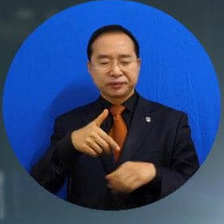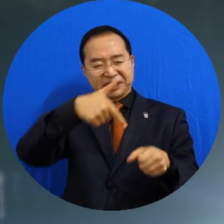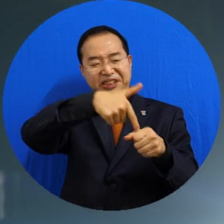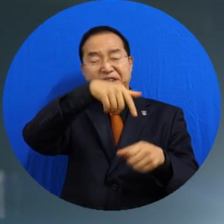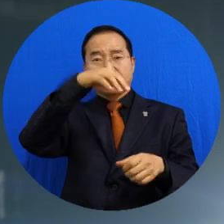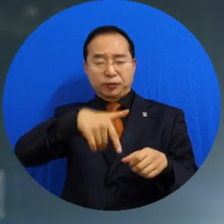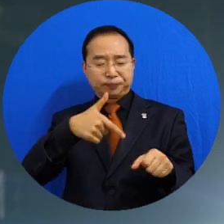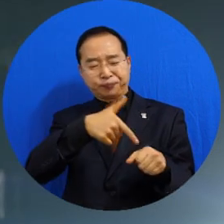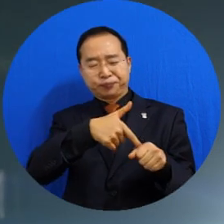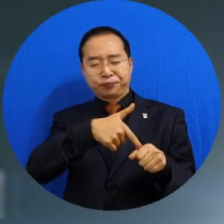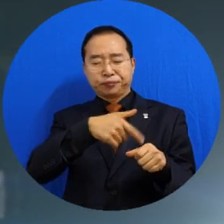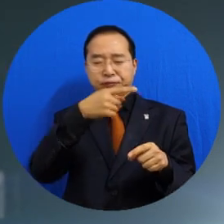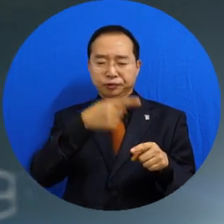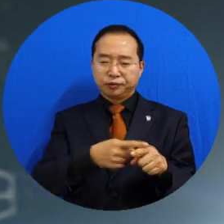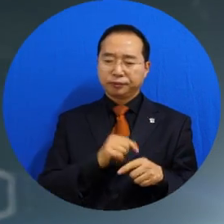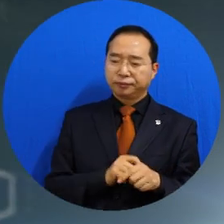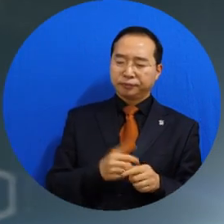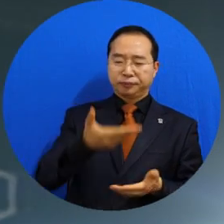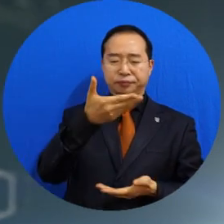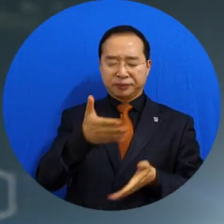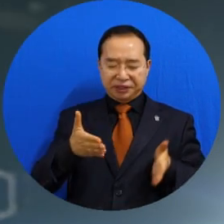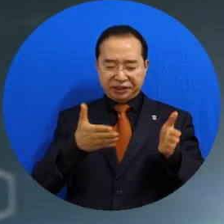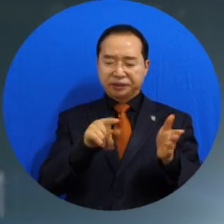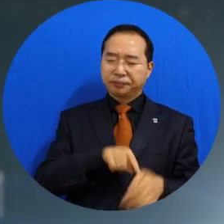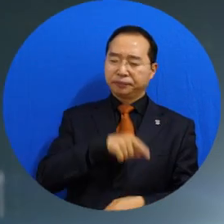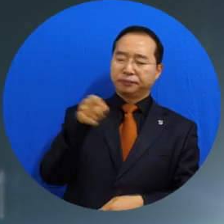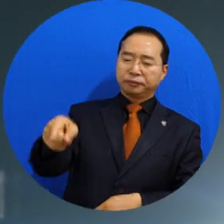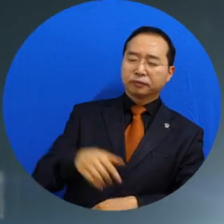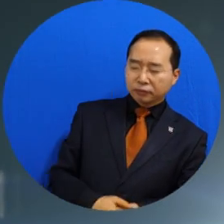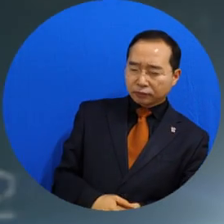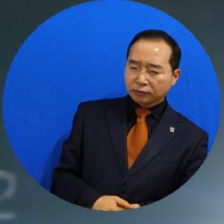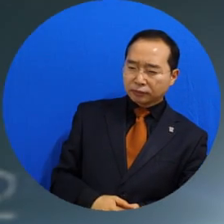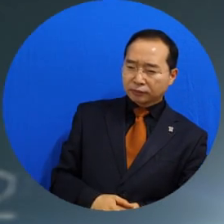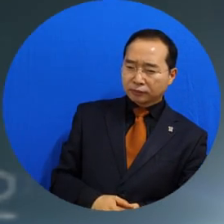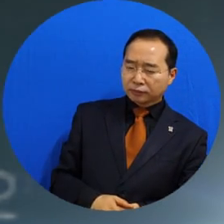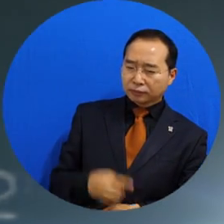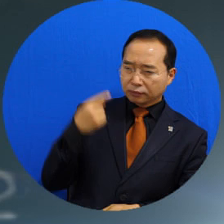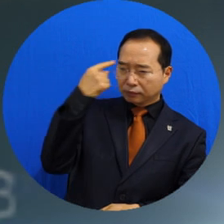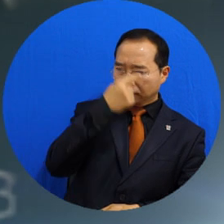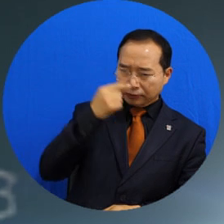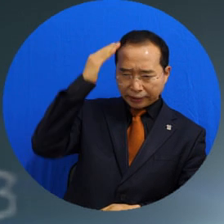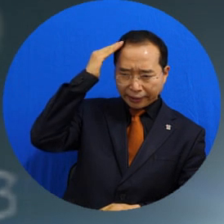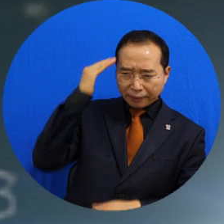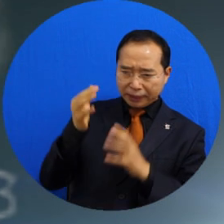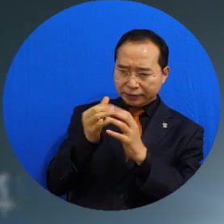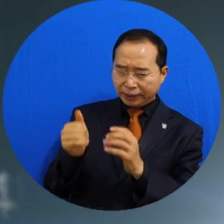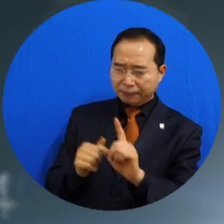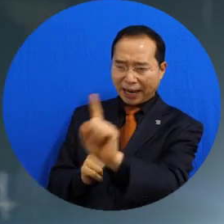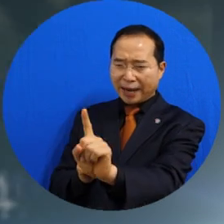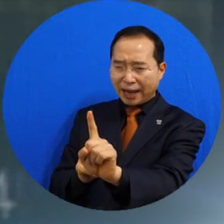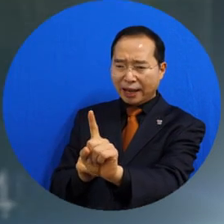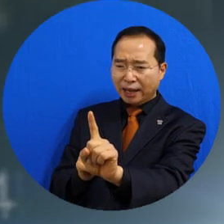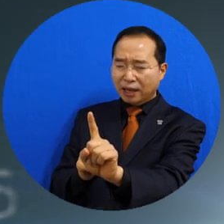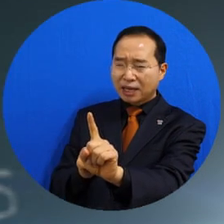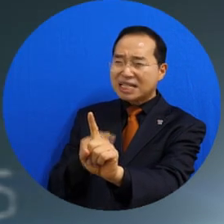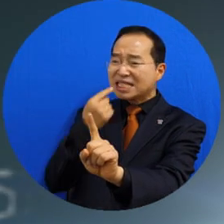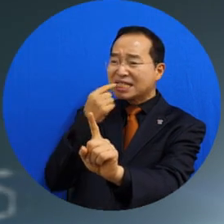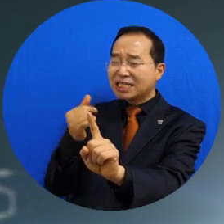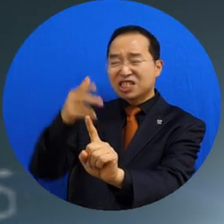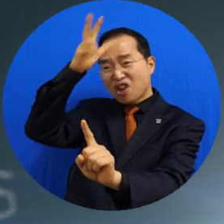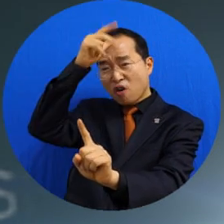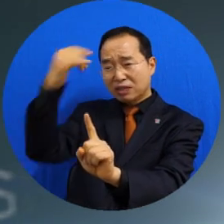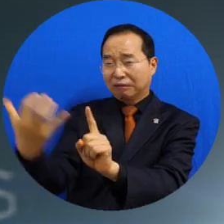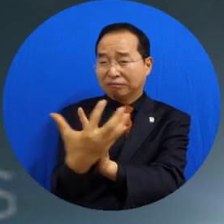주유소에서 기름을 넣고 있는데 반대편 고속도로에서 흑인이 16명의 백인 경찰들에게 둘러싸여서 막 구타를